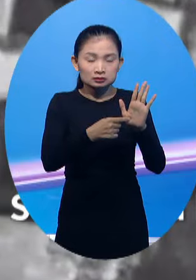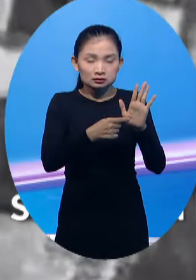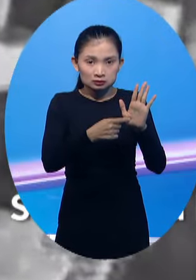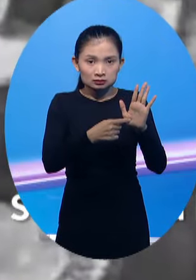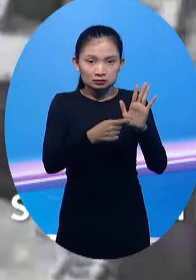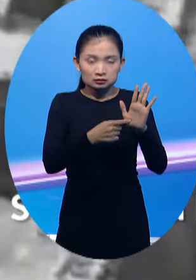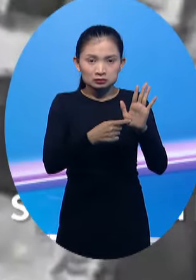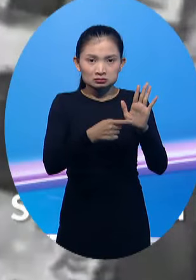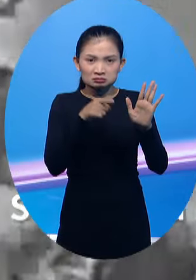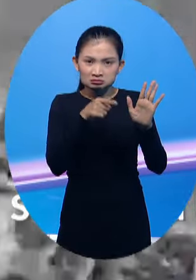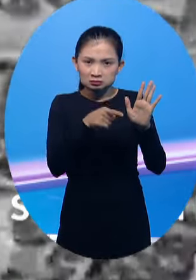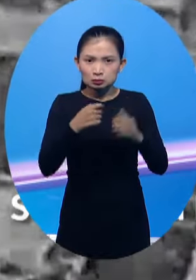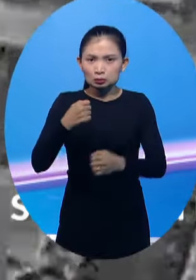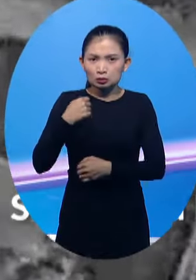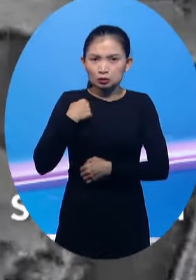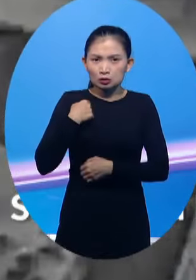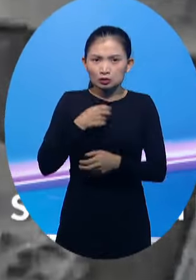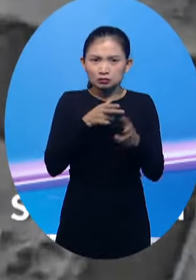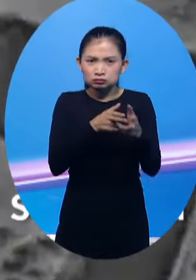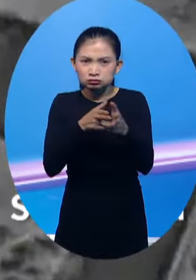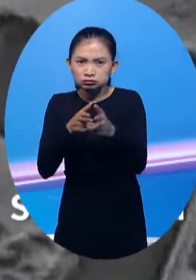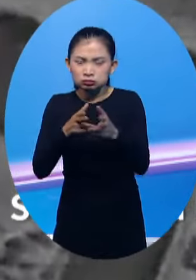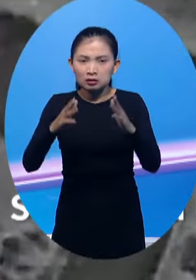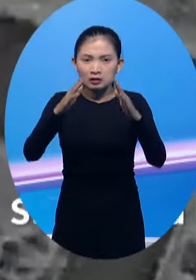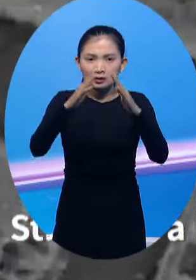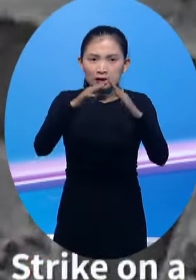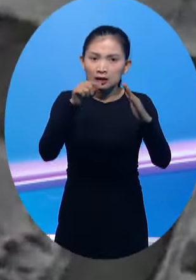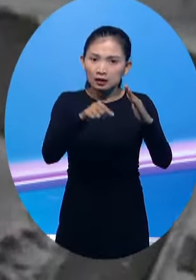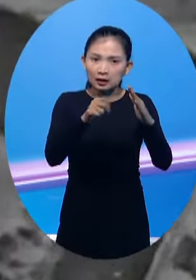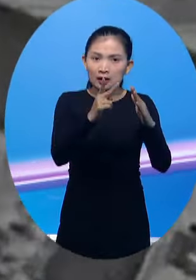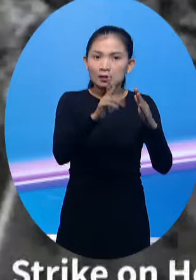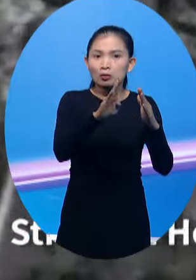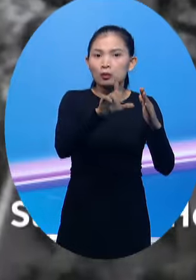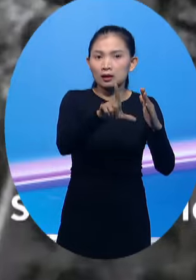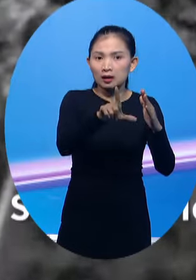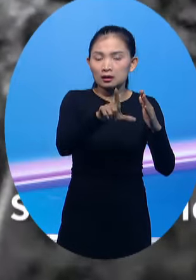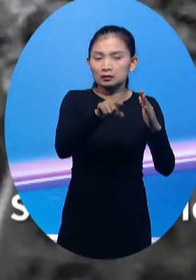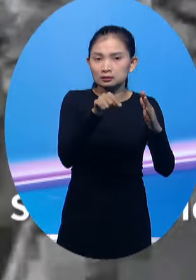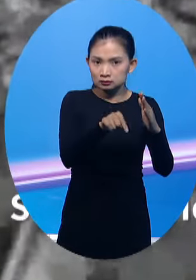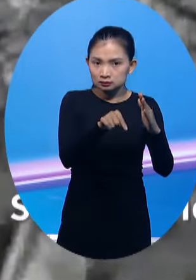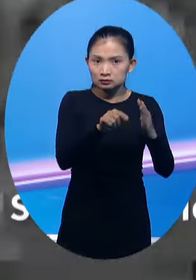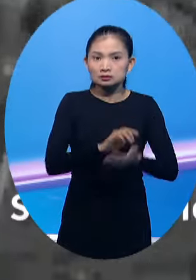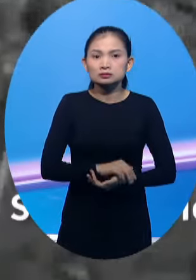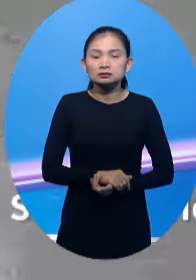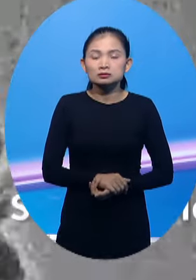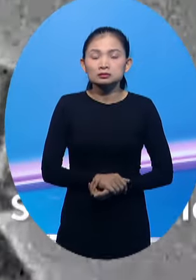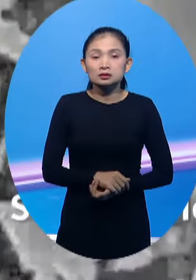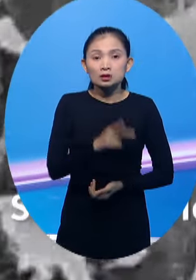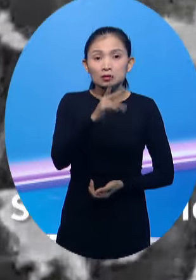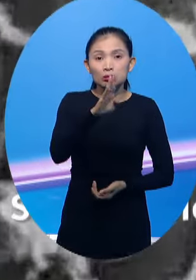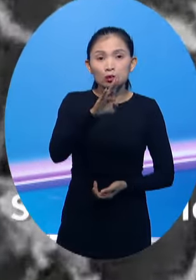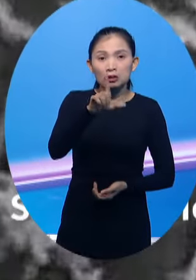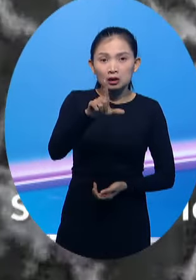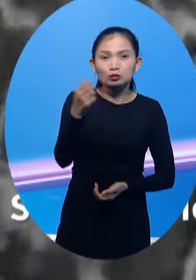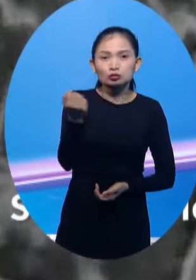vào một tòa nhà mà họ cho là đang được sử dụng bởi các tay súng hezbollah quân đội Israel xác nhận ít nhất hai người đã đi